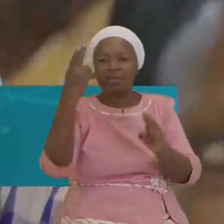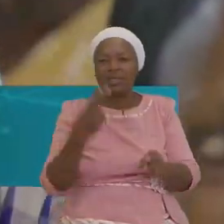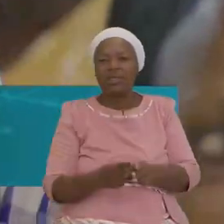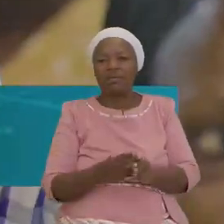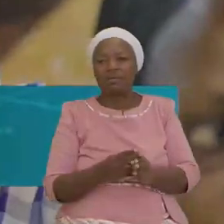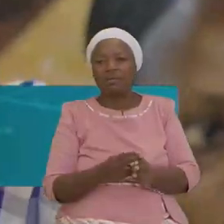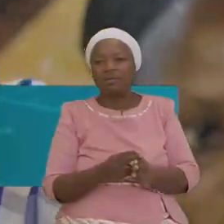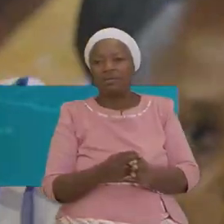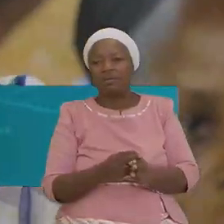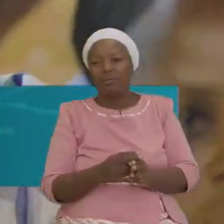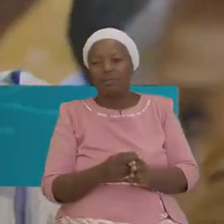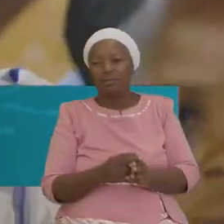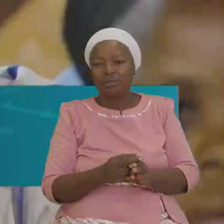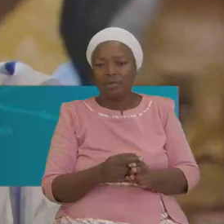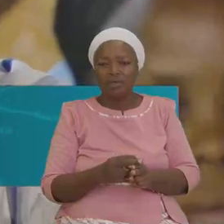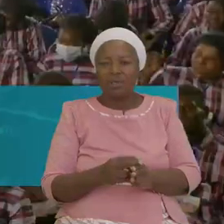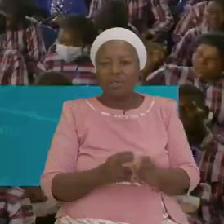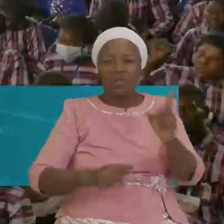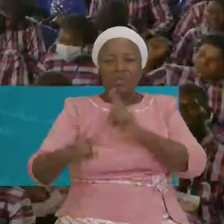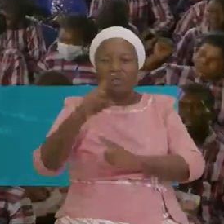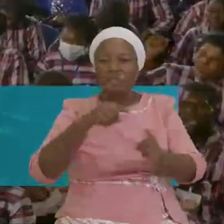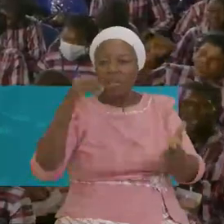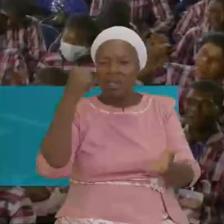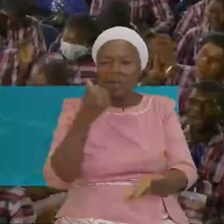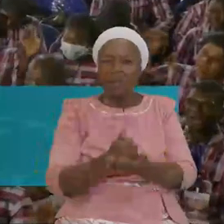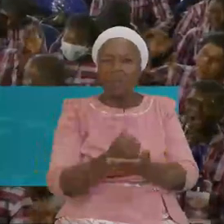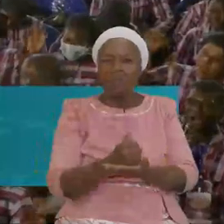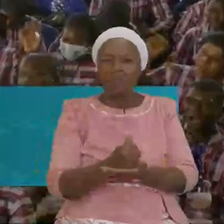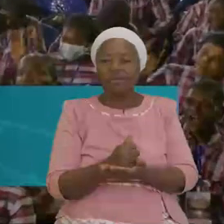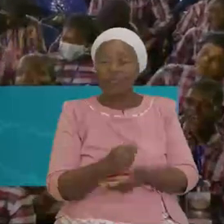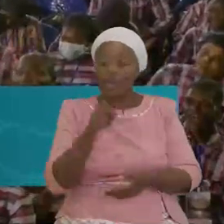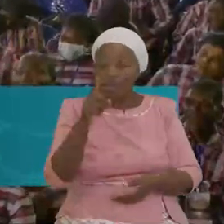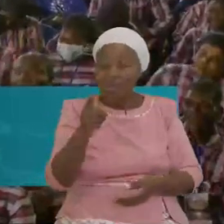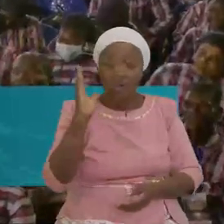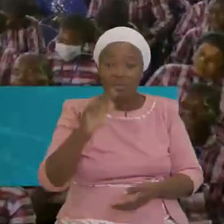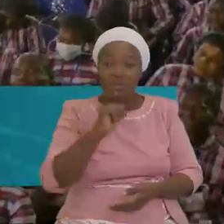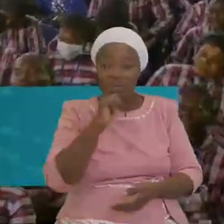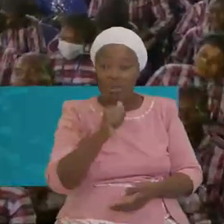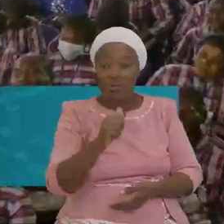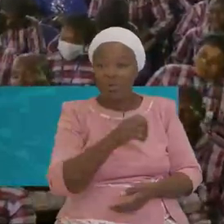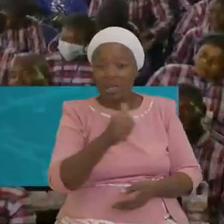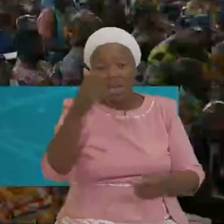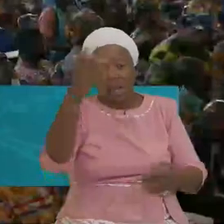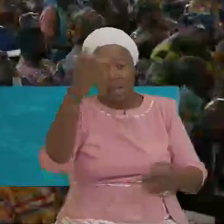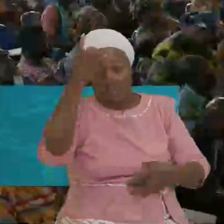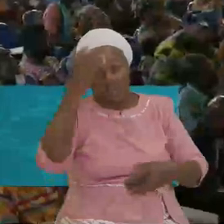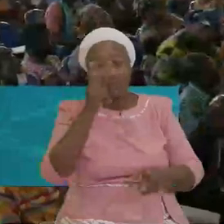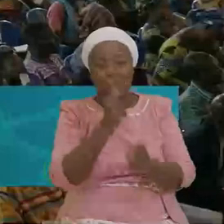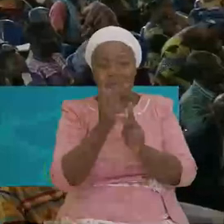Vous ne serez pas celui qui garde ses propres problèmes. Je n'ai pas entendu votre amen.